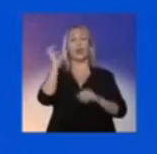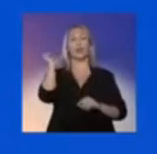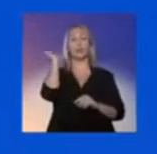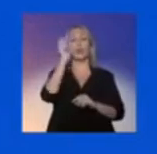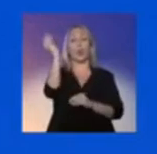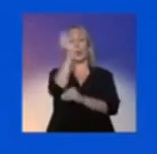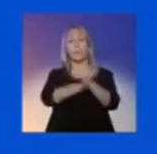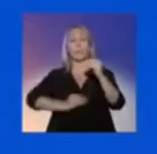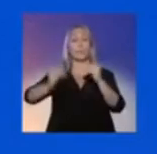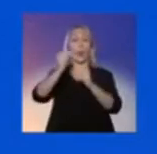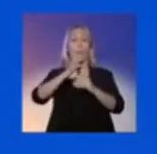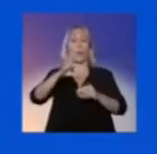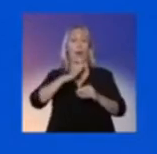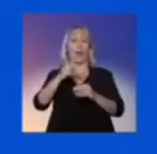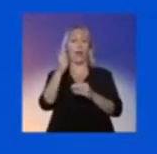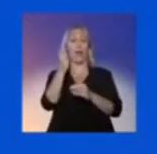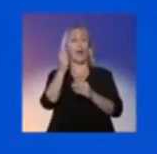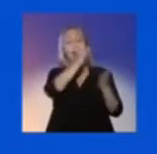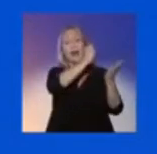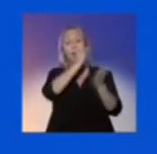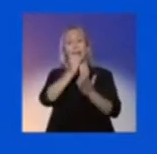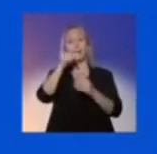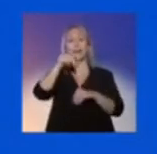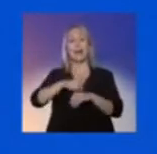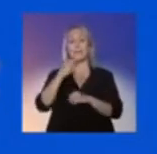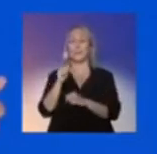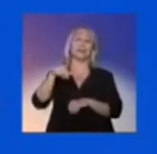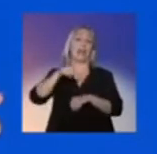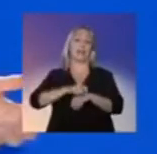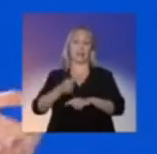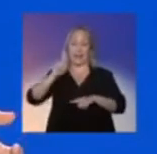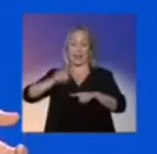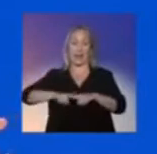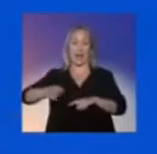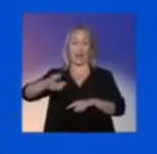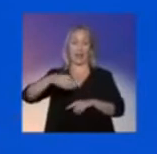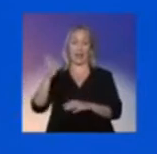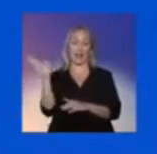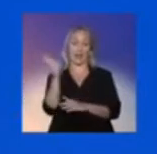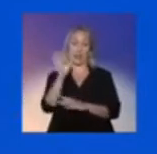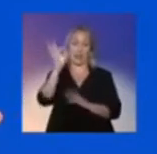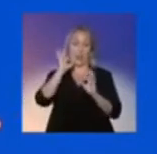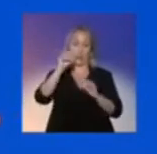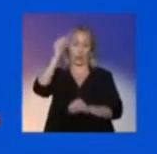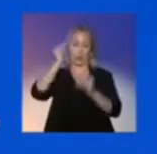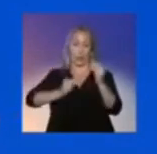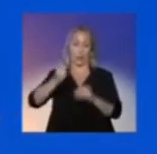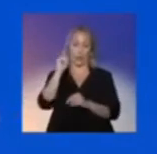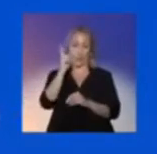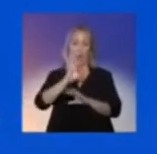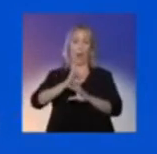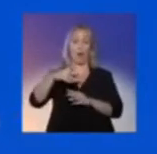δυνατόν περισσότερους πόρους για αυτό το οποίο αποκαλούμε μεταλιγνητική μετάβαση. Δεν είναι μόνο η Ελλάδα, δεν είναι μόνο η Δυτική Μακεδονία, περιοχή που έχει αντίστοιχα